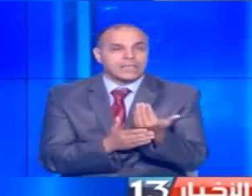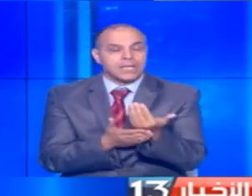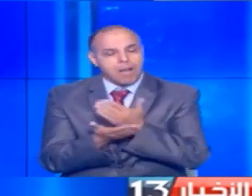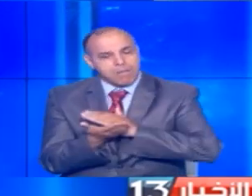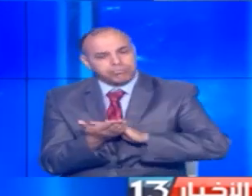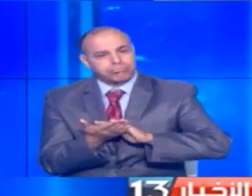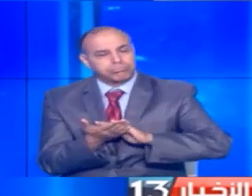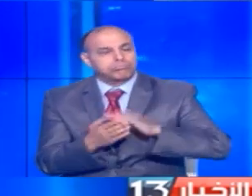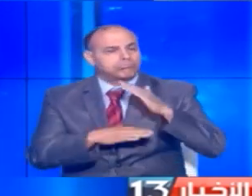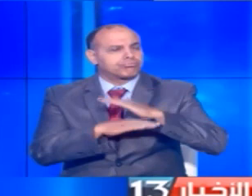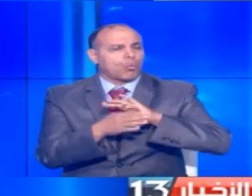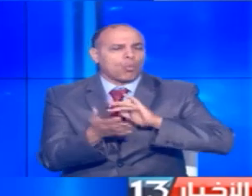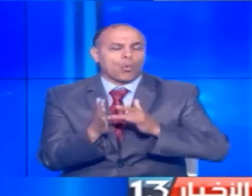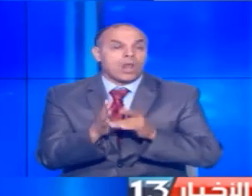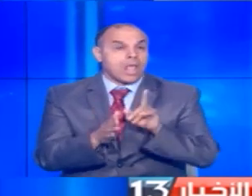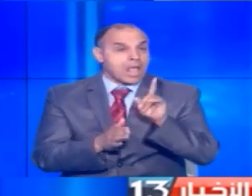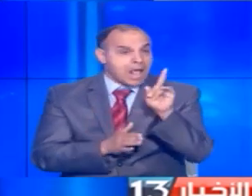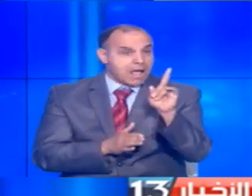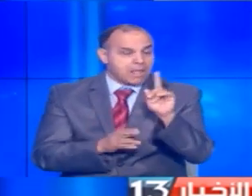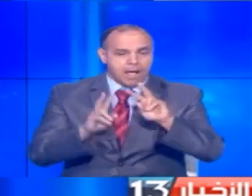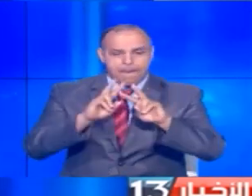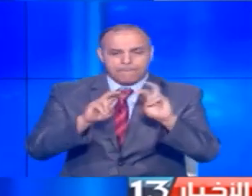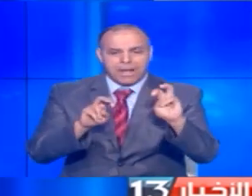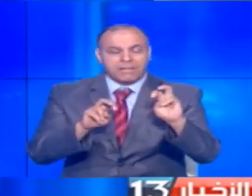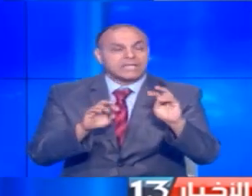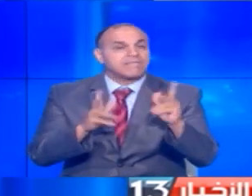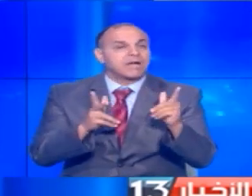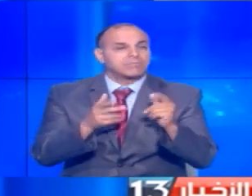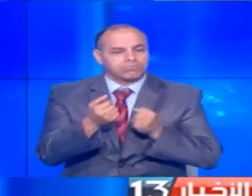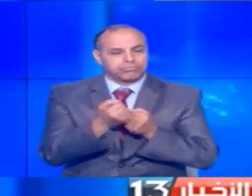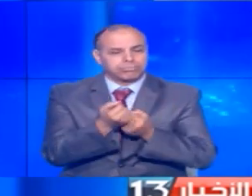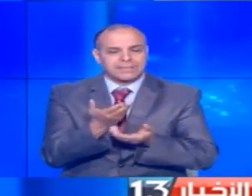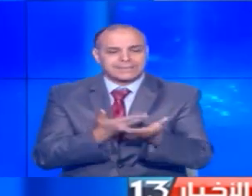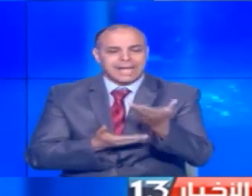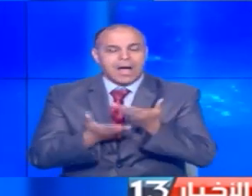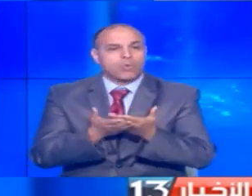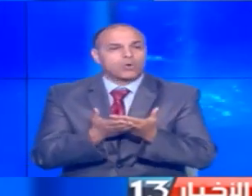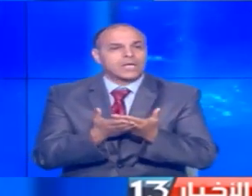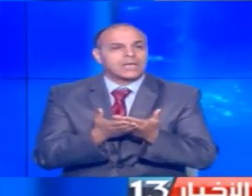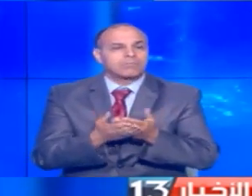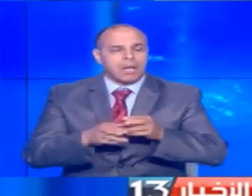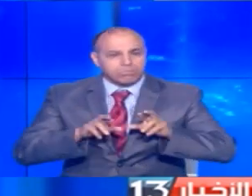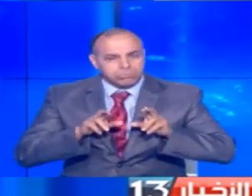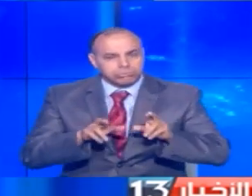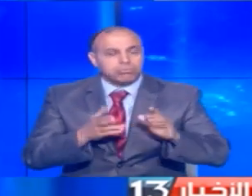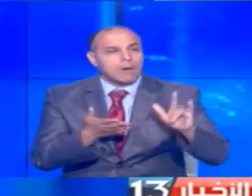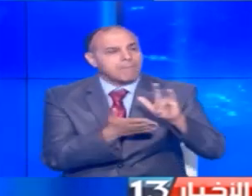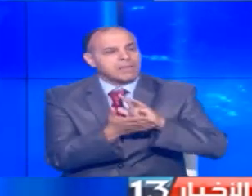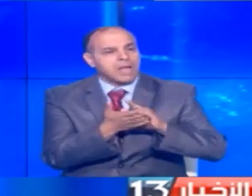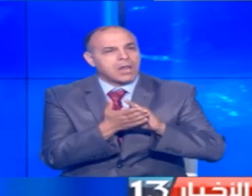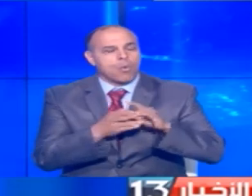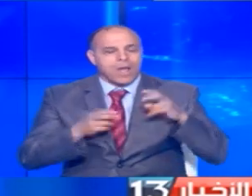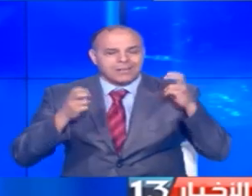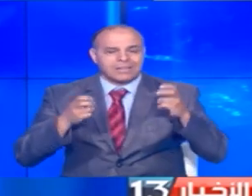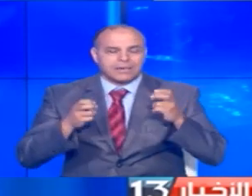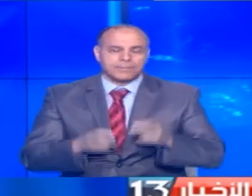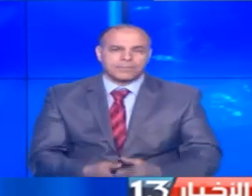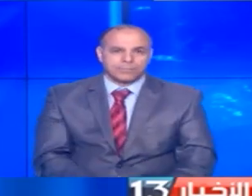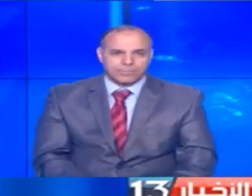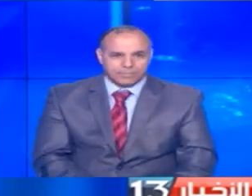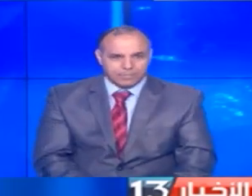البنية التحتية الحضرية والتباحث حول سبل دفع التعاون في مجال الطرقات والمطارات والسكك